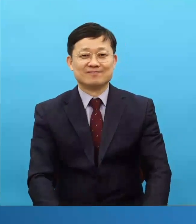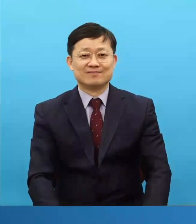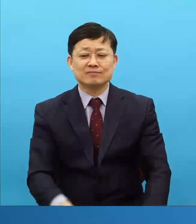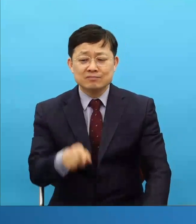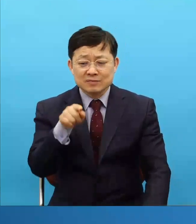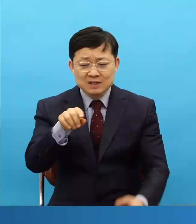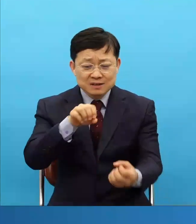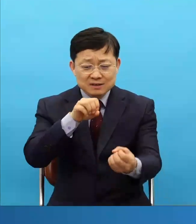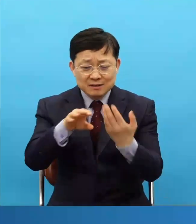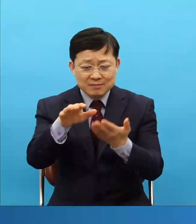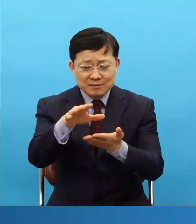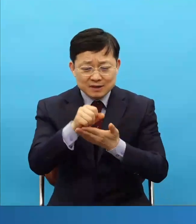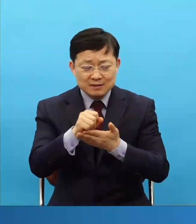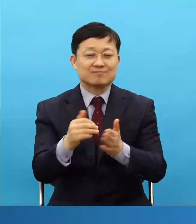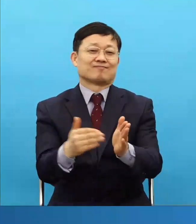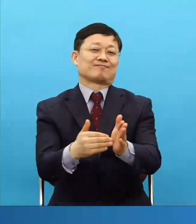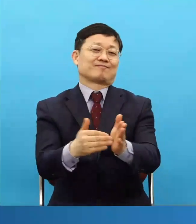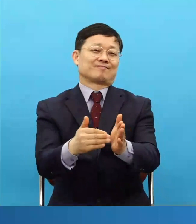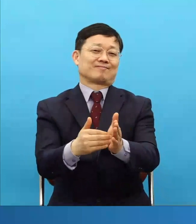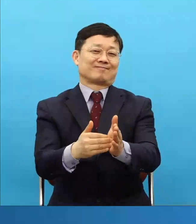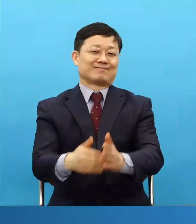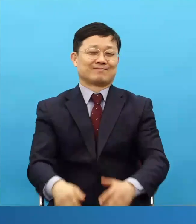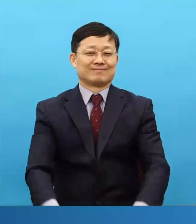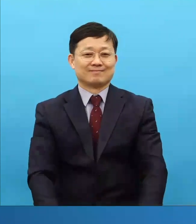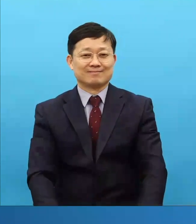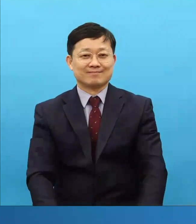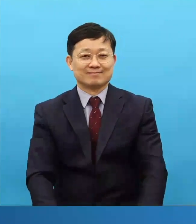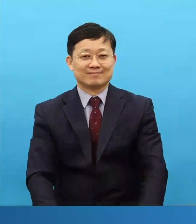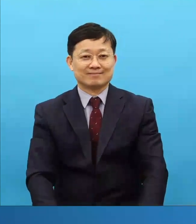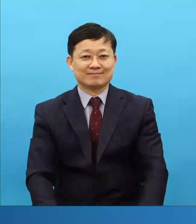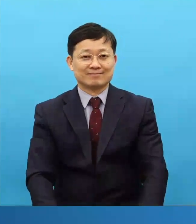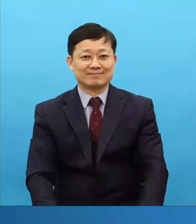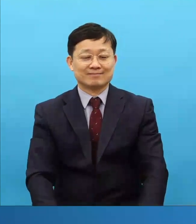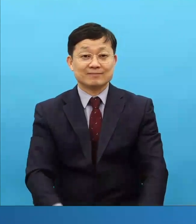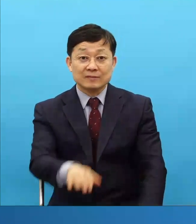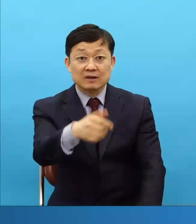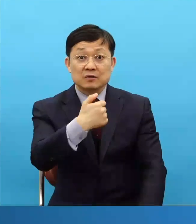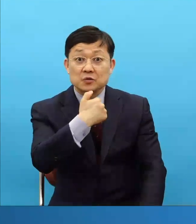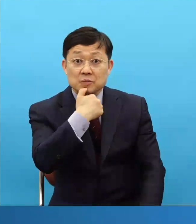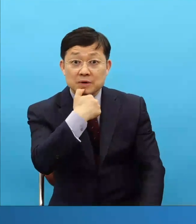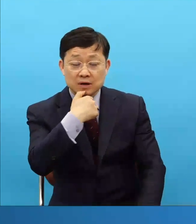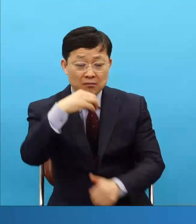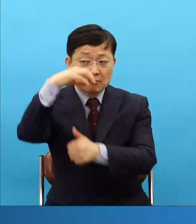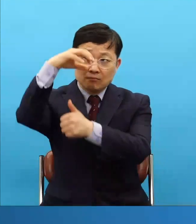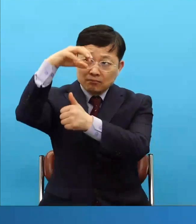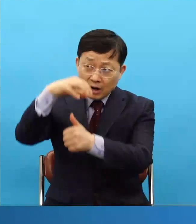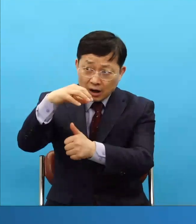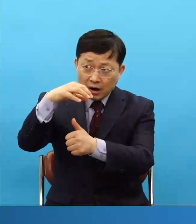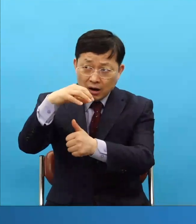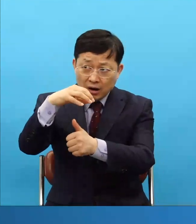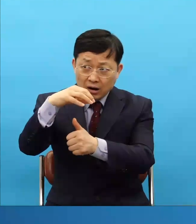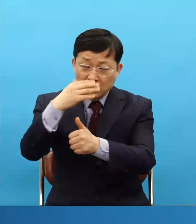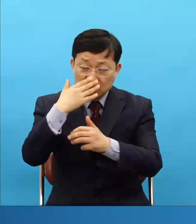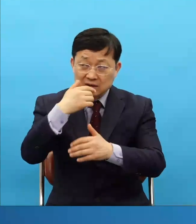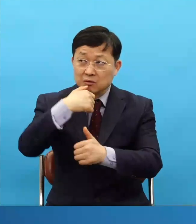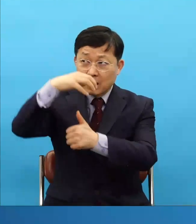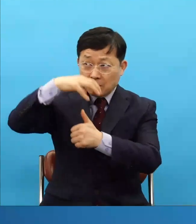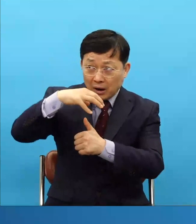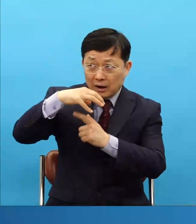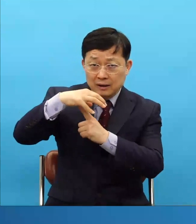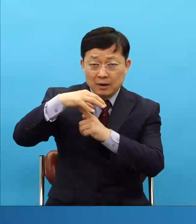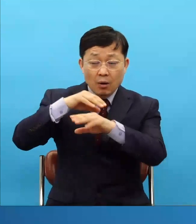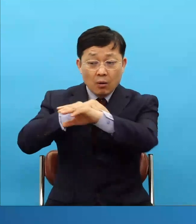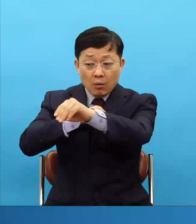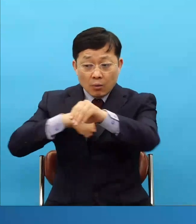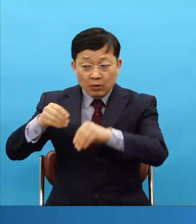답이면 끝입니다. And so if you have this answer, then that's it. 로마에 속국된 것은 로마를 살리라고 하는 겁니다. Being colonized in Rome,